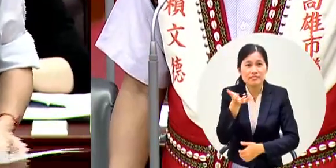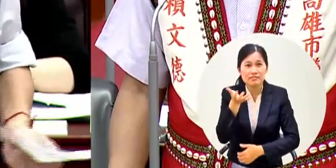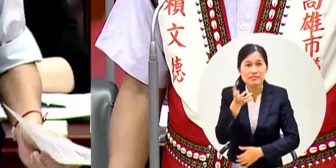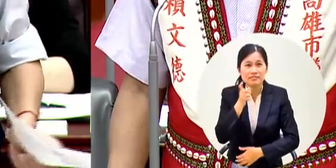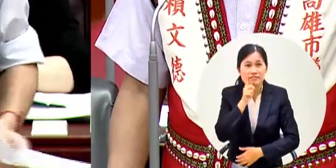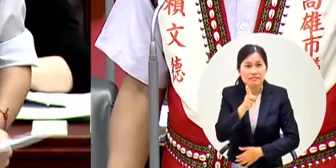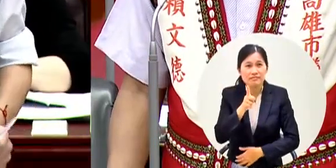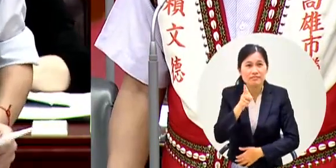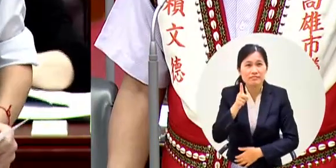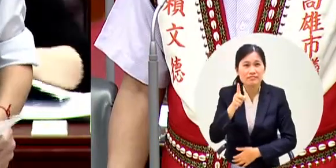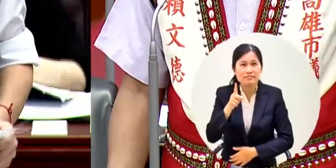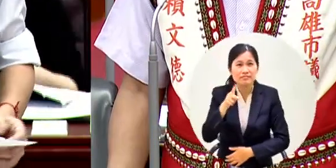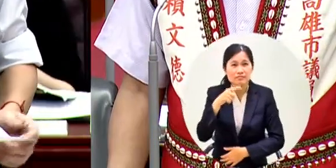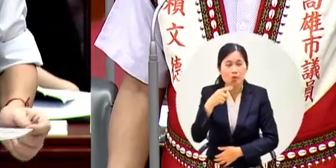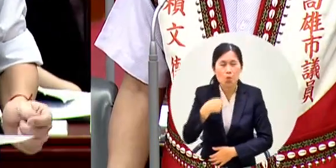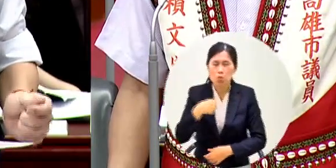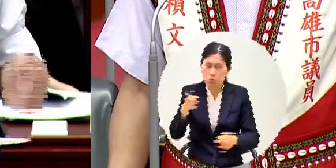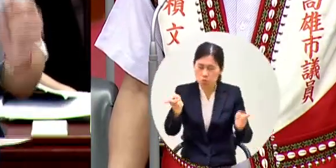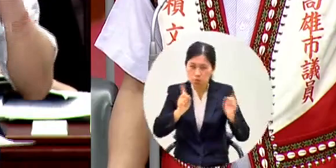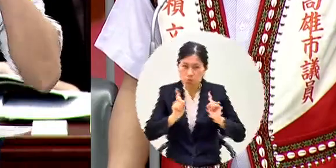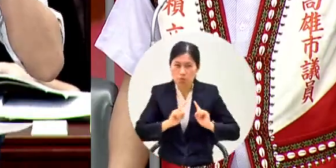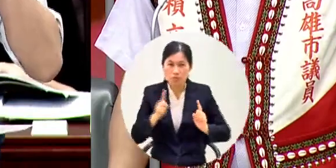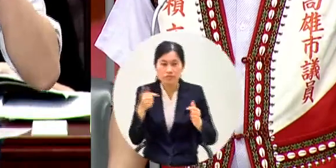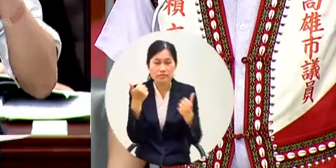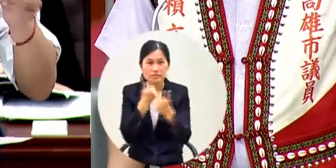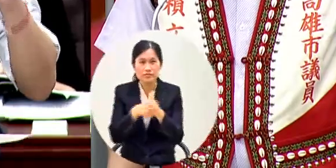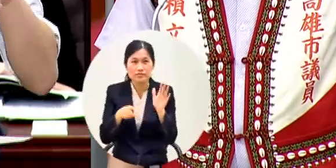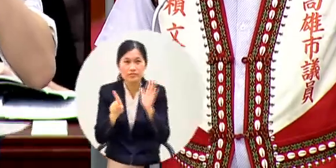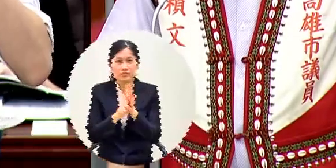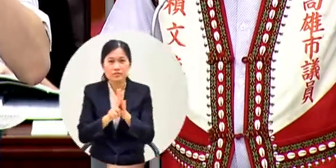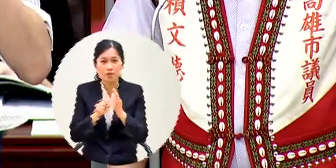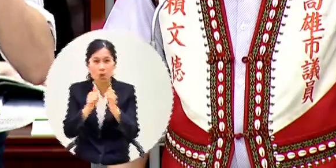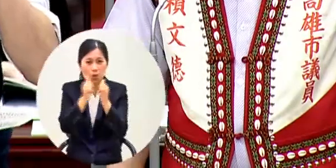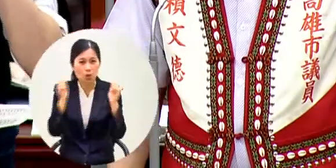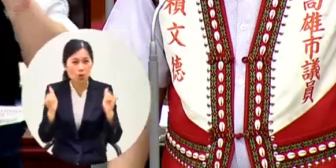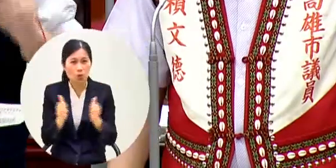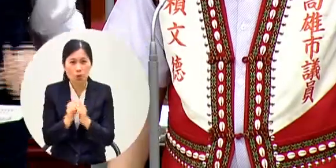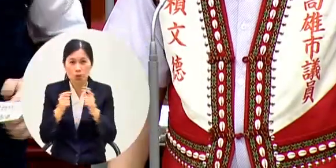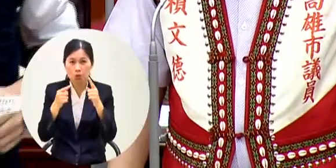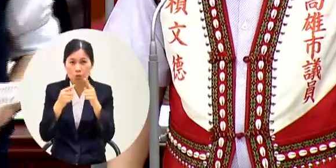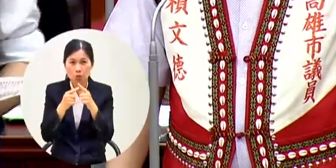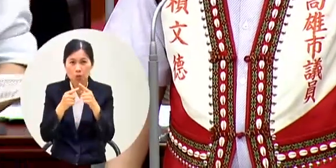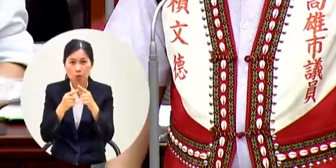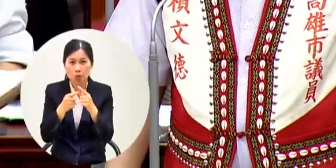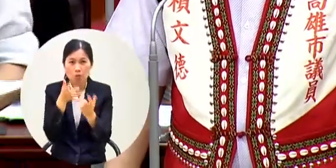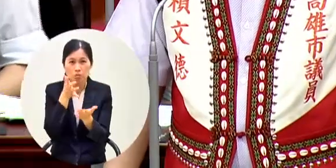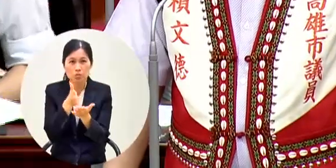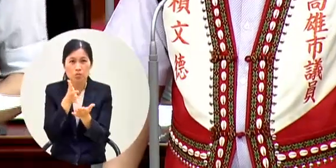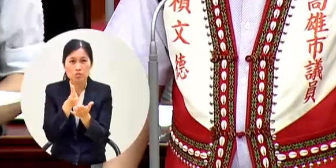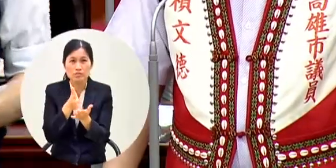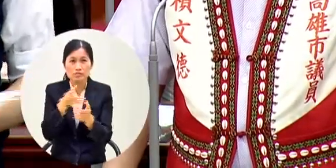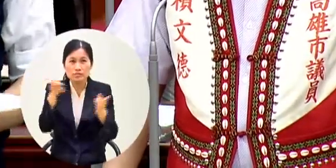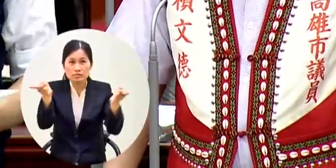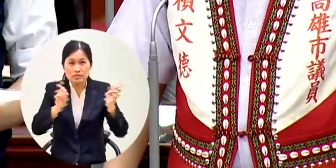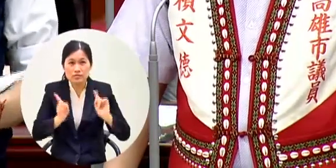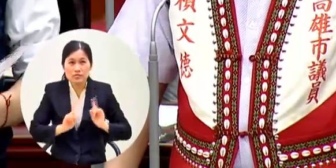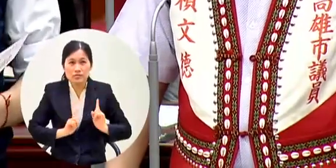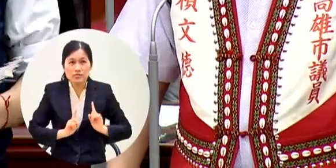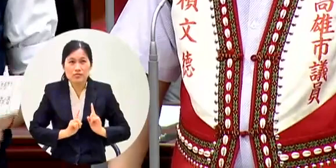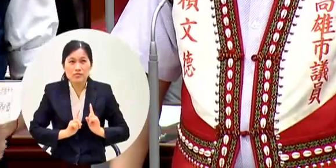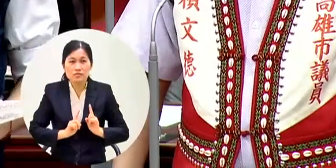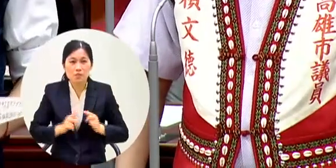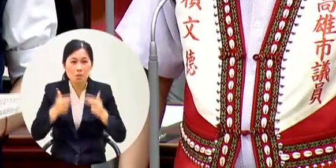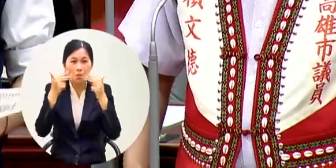非常感谢赖文德议员的质询，而且你刚才讲了一句话，我想我们都很感动，你仅代表你的族